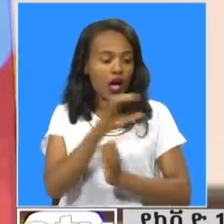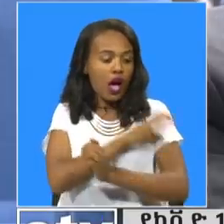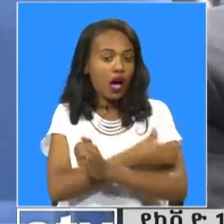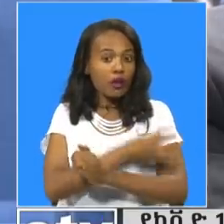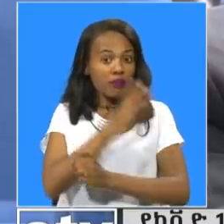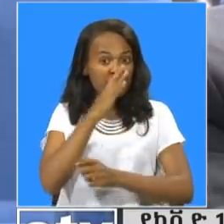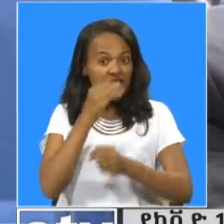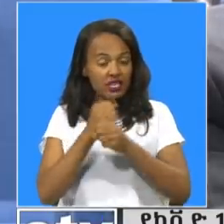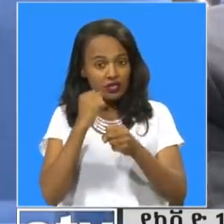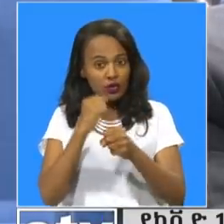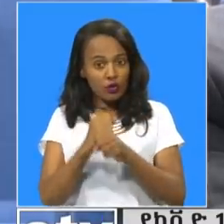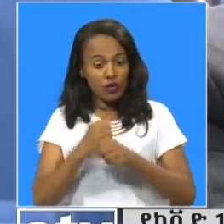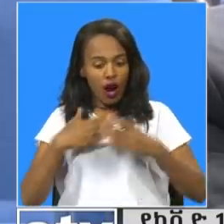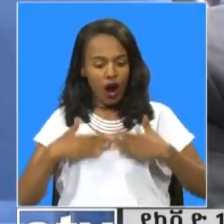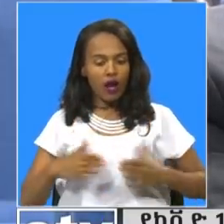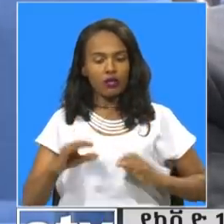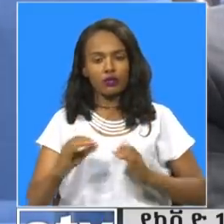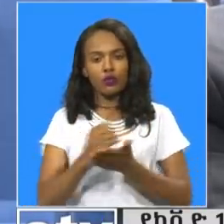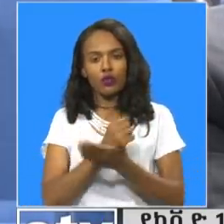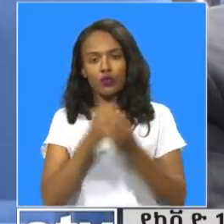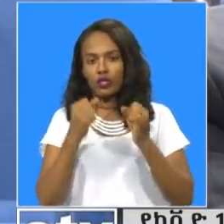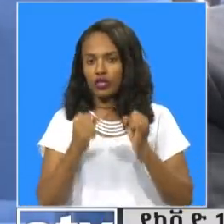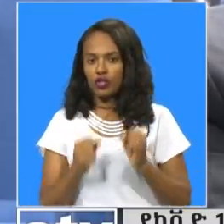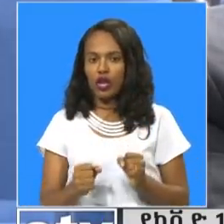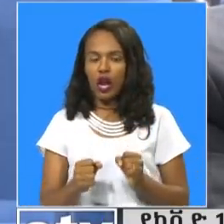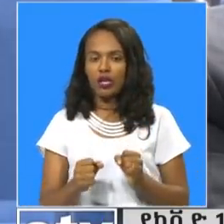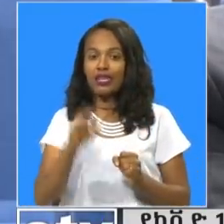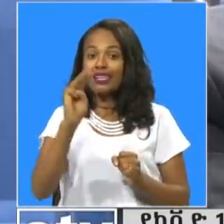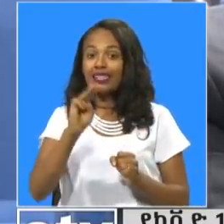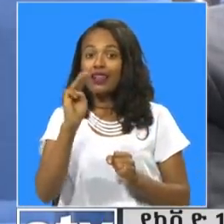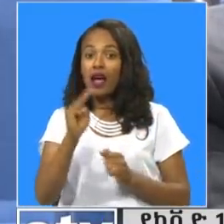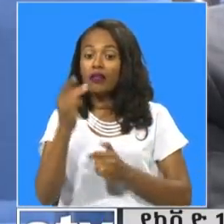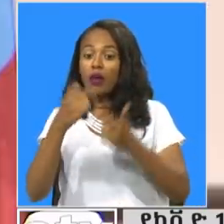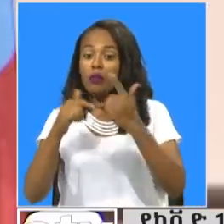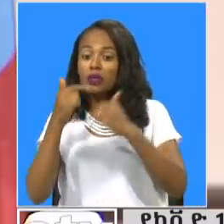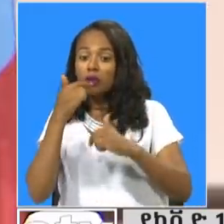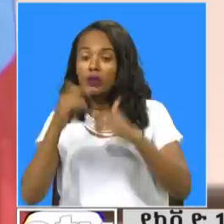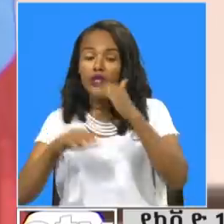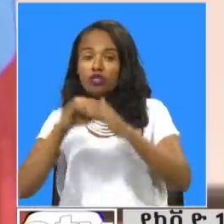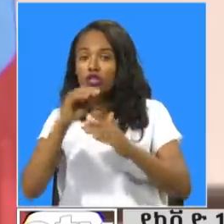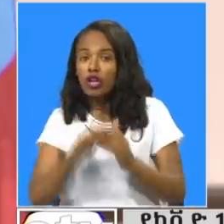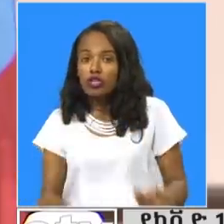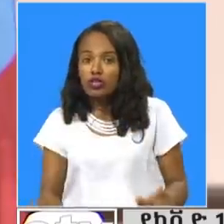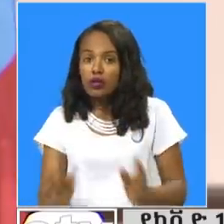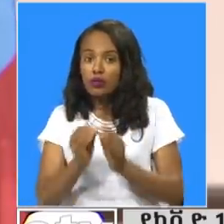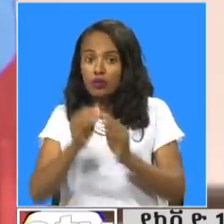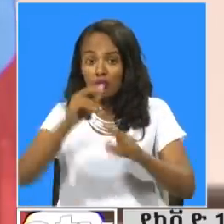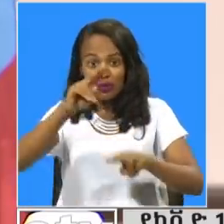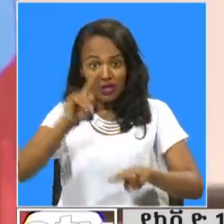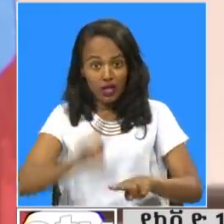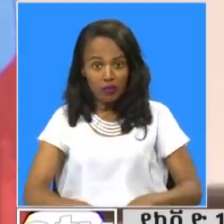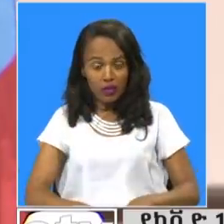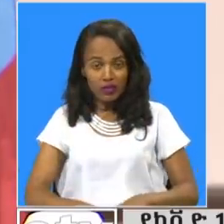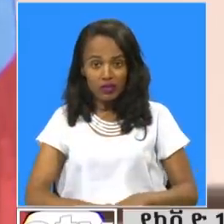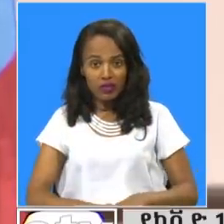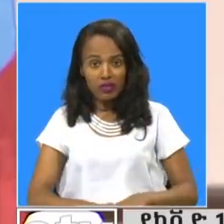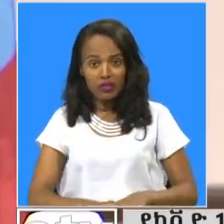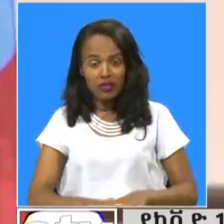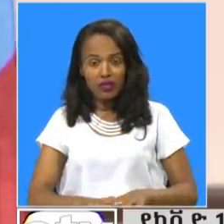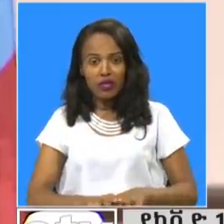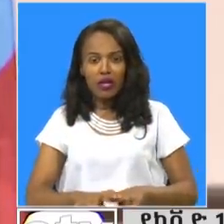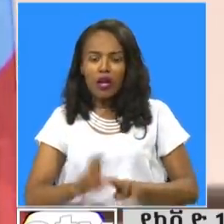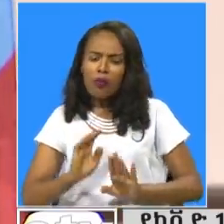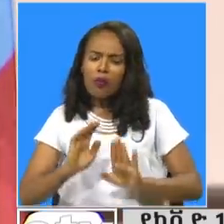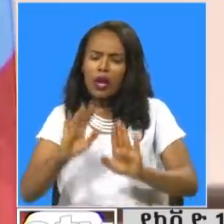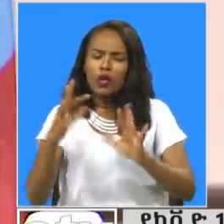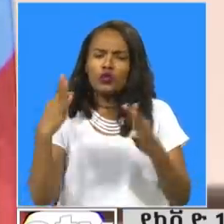ለመፍጠር ከተሰራው ስራ አካል ተደርጎ ሊወሰድ ይችላል። ጣጣ መጣ ብለን እጅግራችን አሳስረን ብንቀመጥ